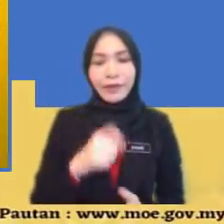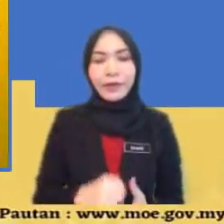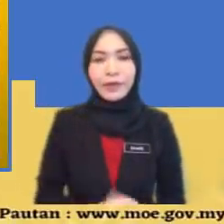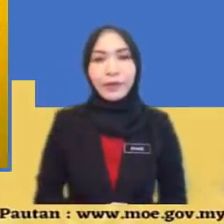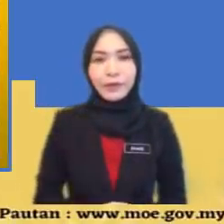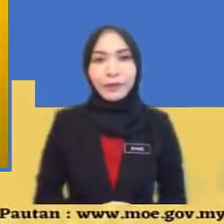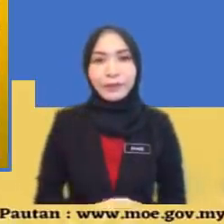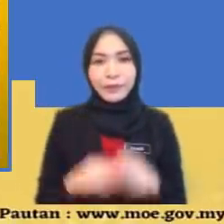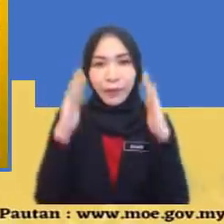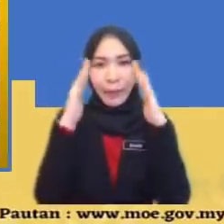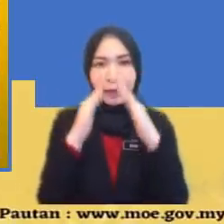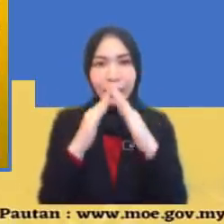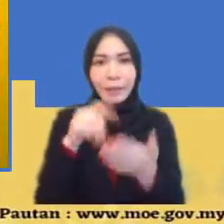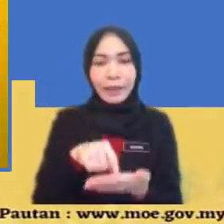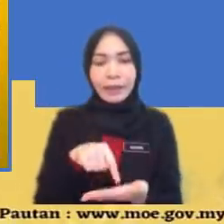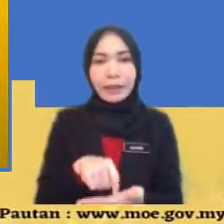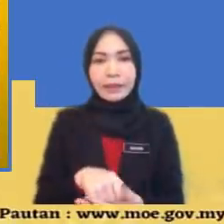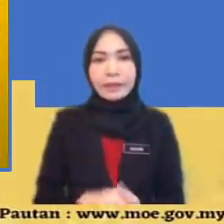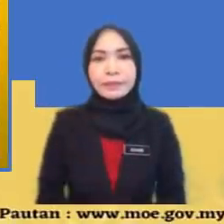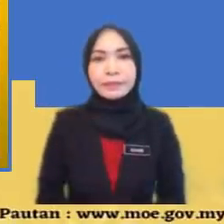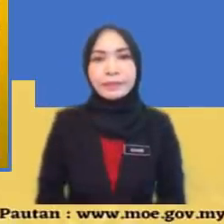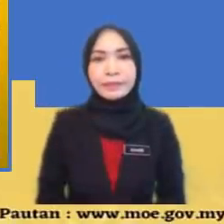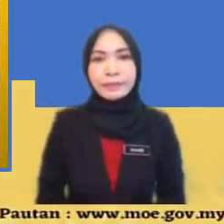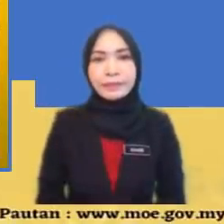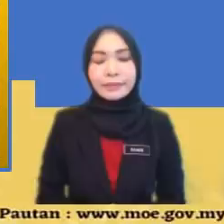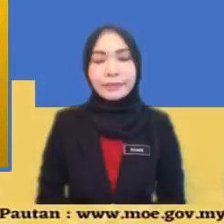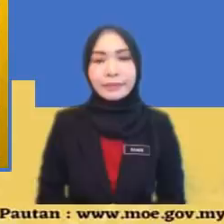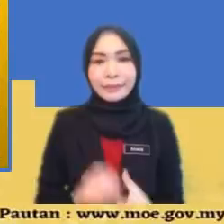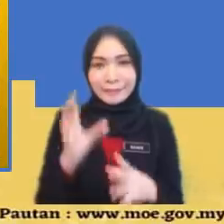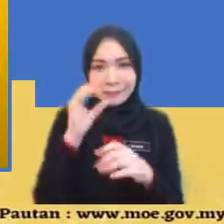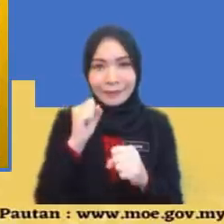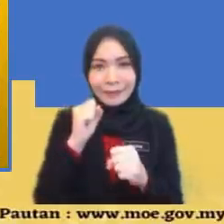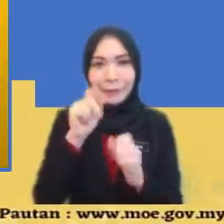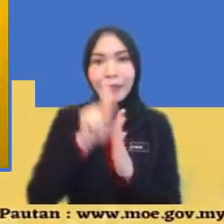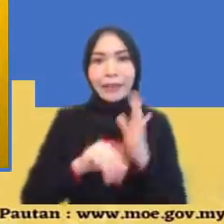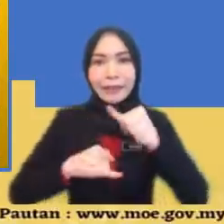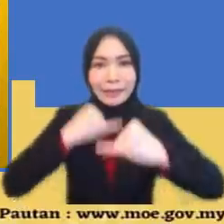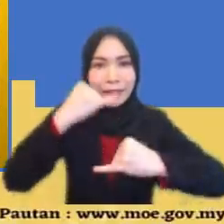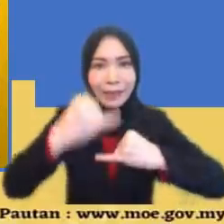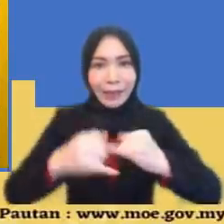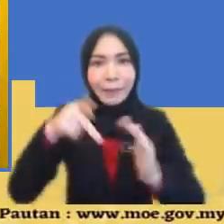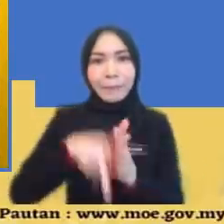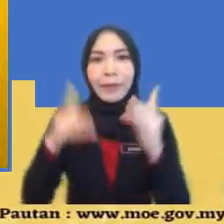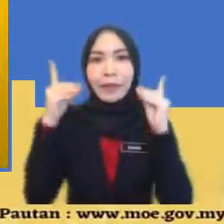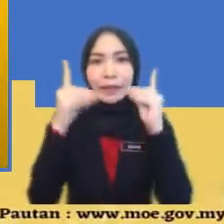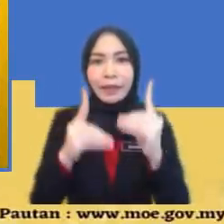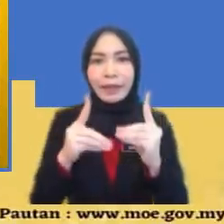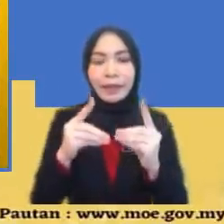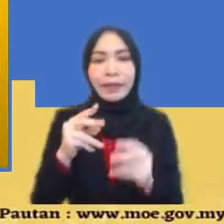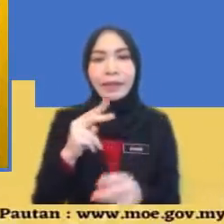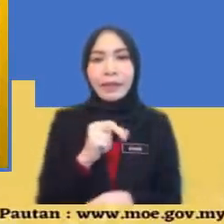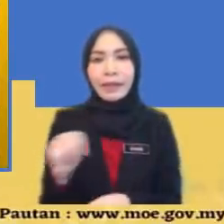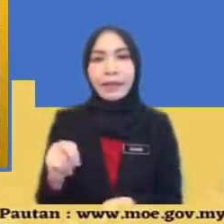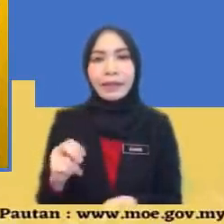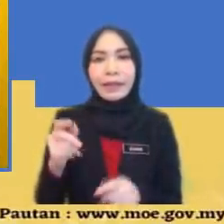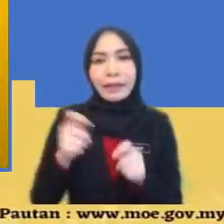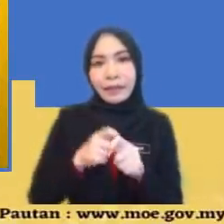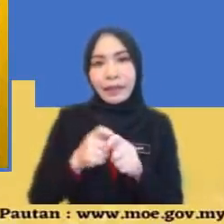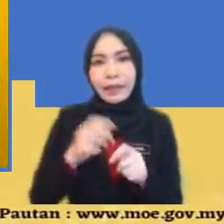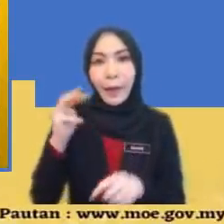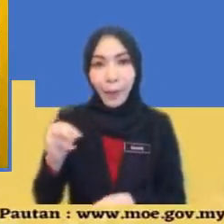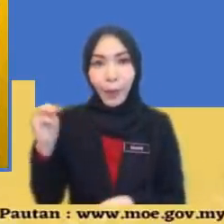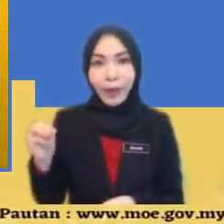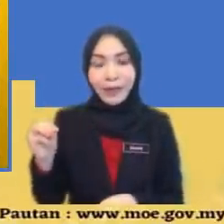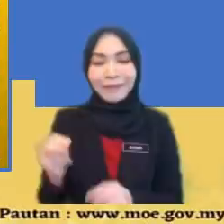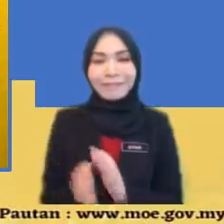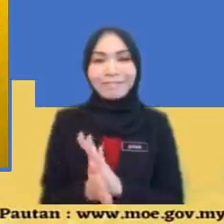sangat diharapkan bagi memastikan kejayaan pendidikan setiap murid menjadi milik kita bersama